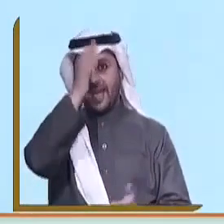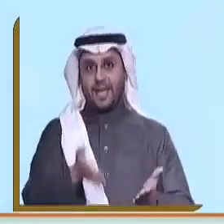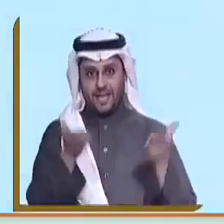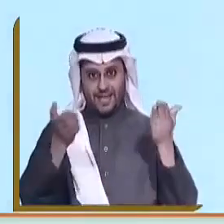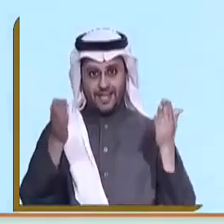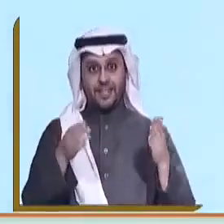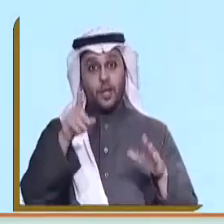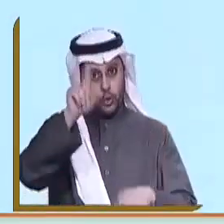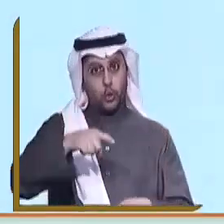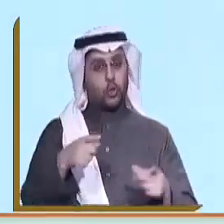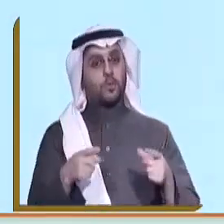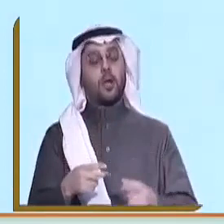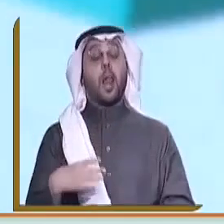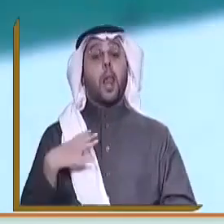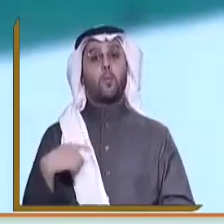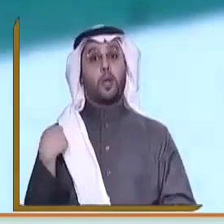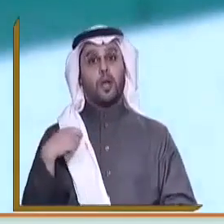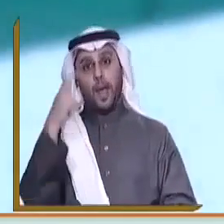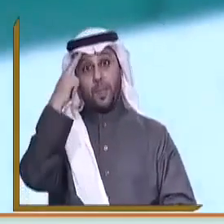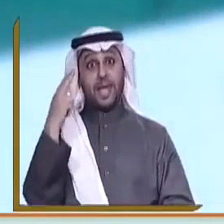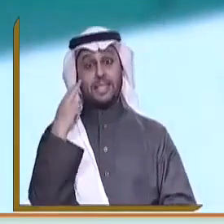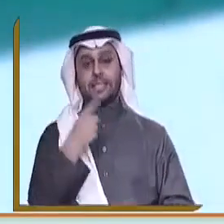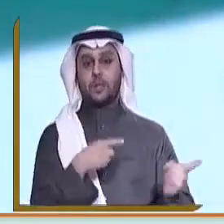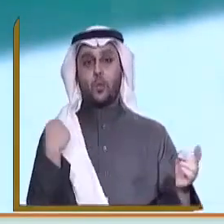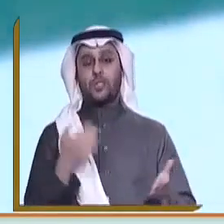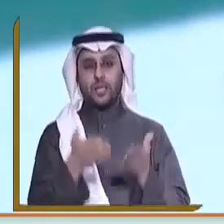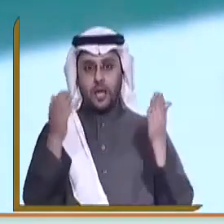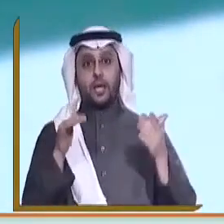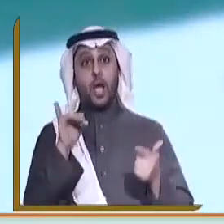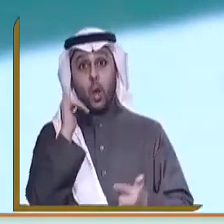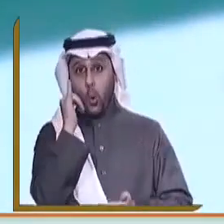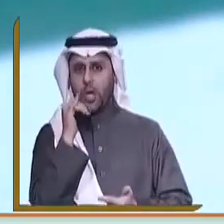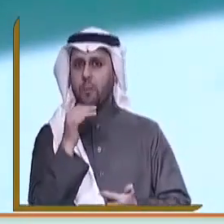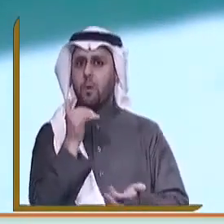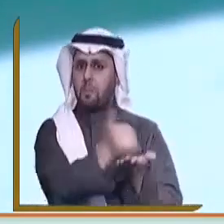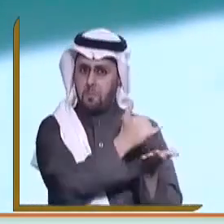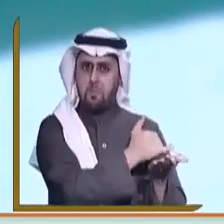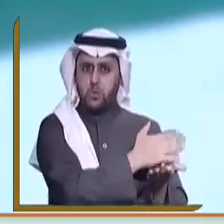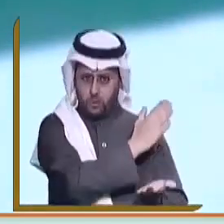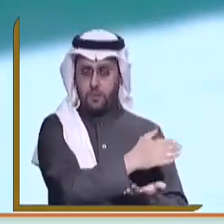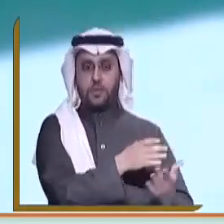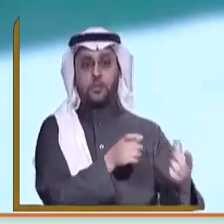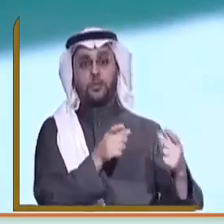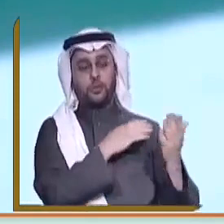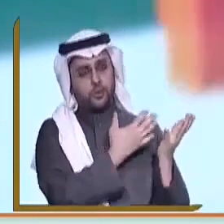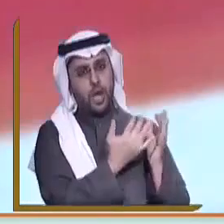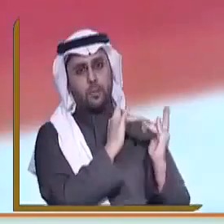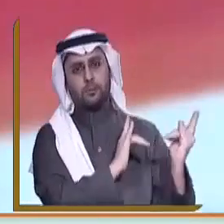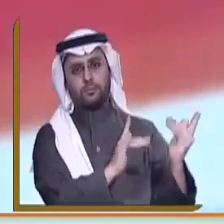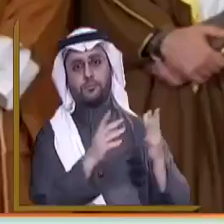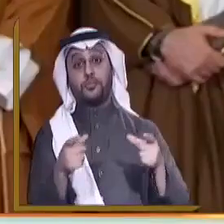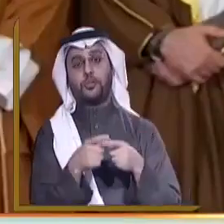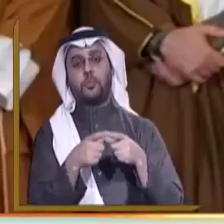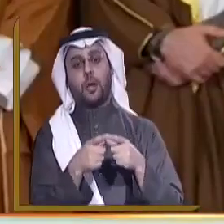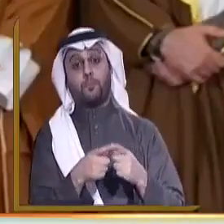السمو الملكي الامير عبد العزيز بن سعود ونظرائه العرب المشاركين في اجتماع مجلس وزراء الداخليه العرب